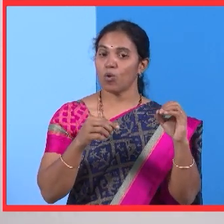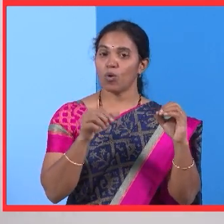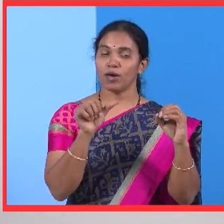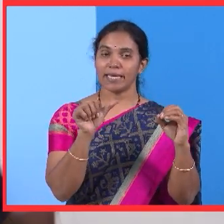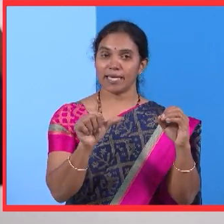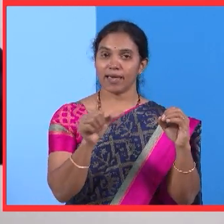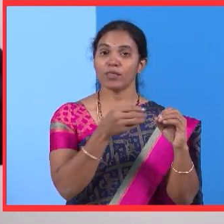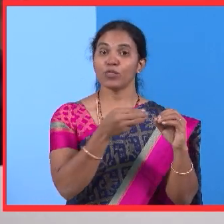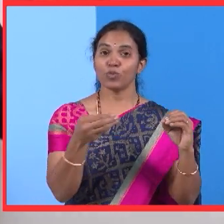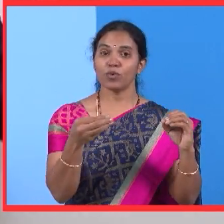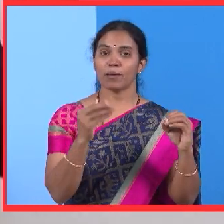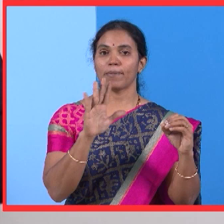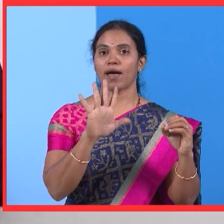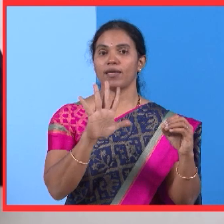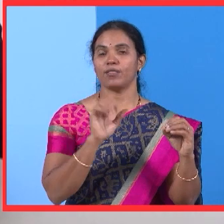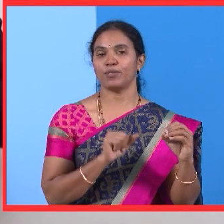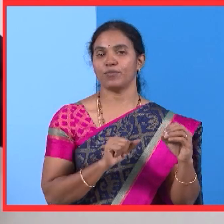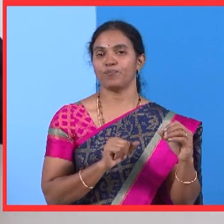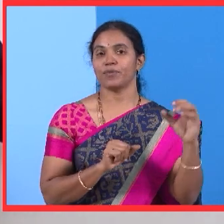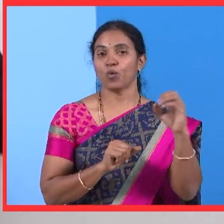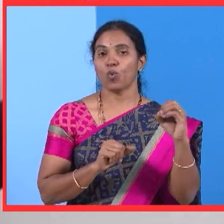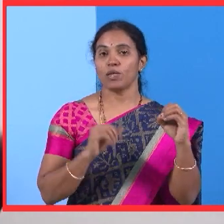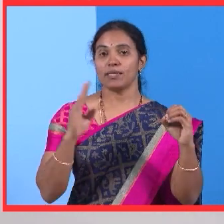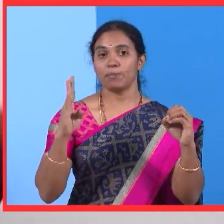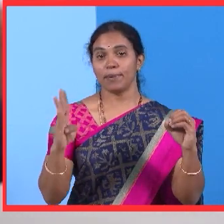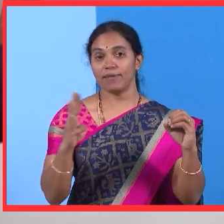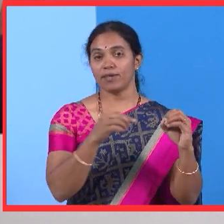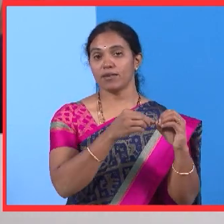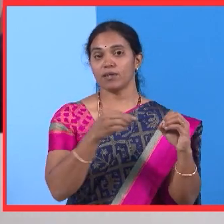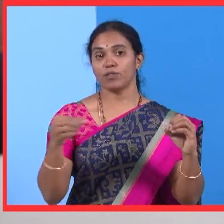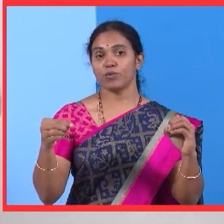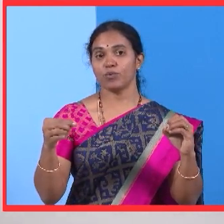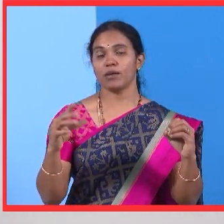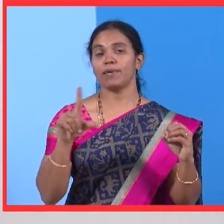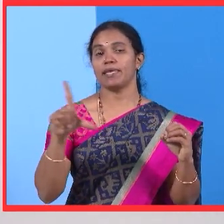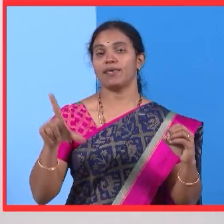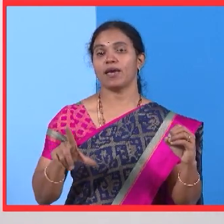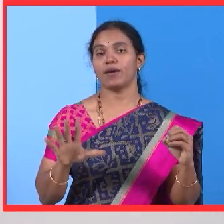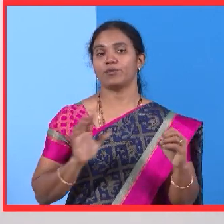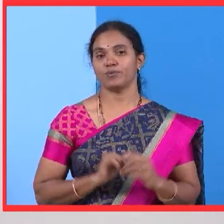கிலோமீட்டர், ஓவிலிருந்து பி வரை உள்ள தூரம் 7 கிலோமீட்டர்.